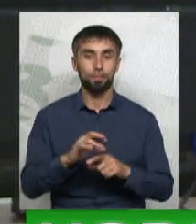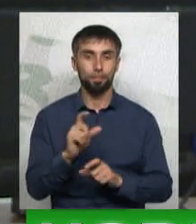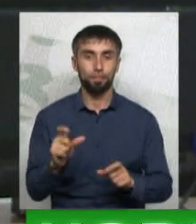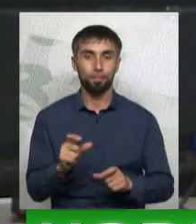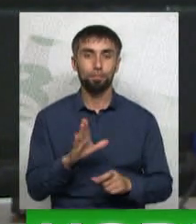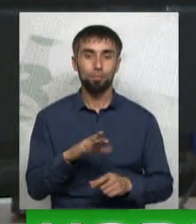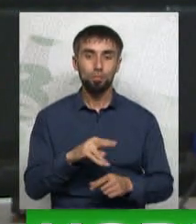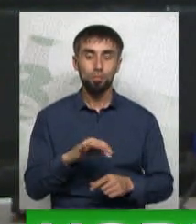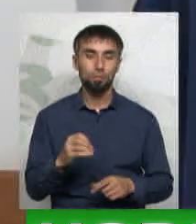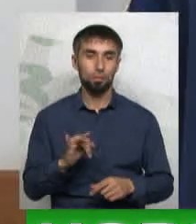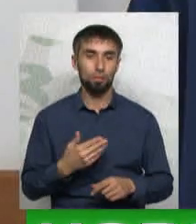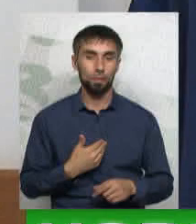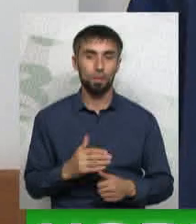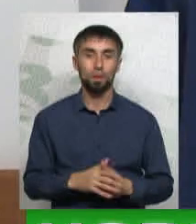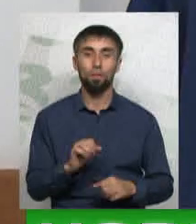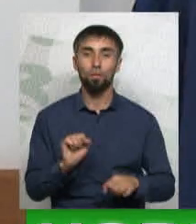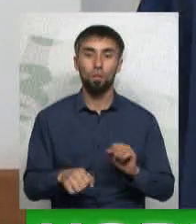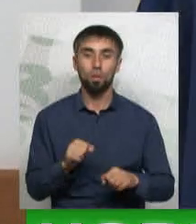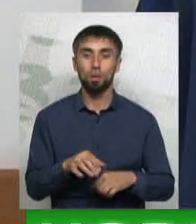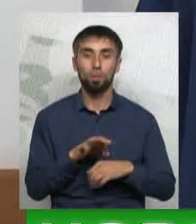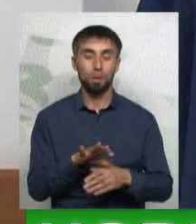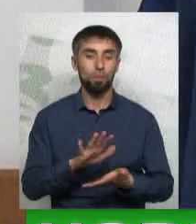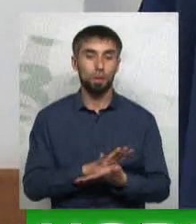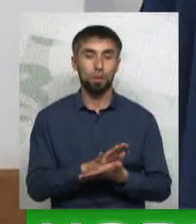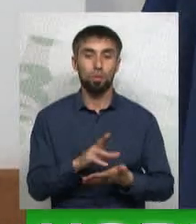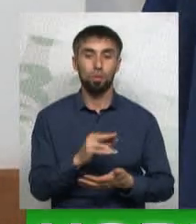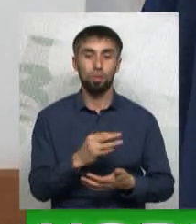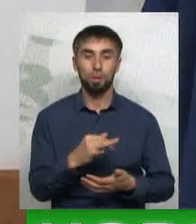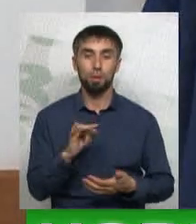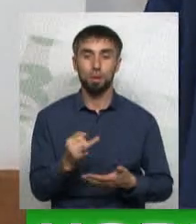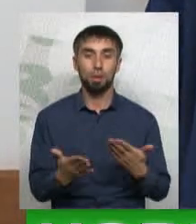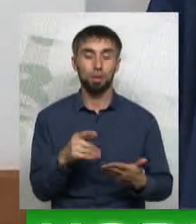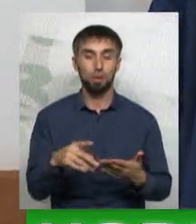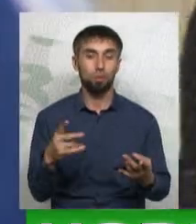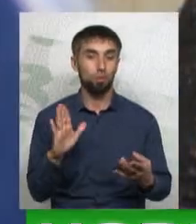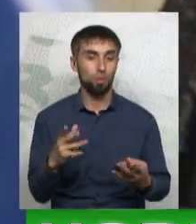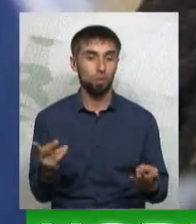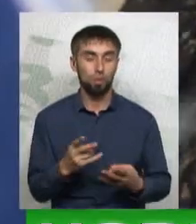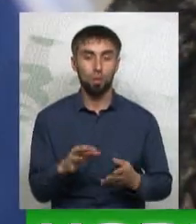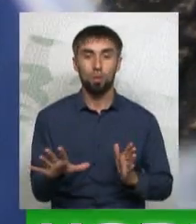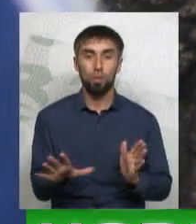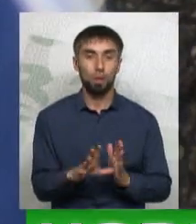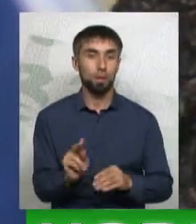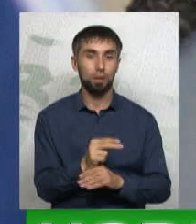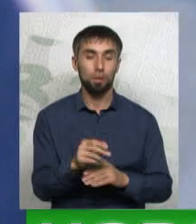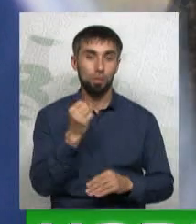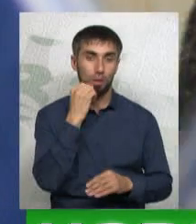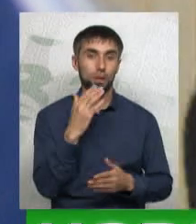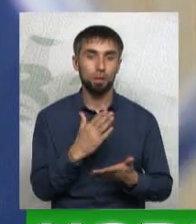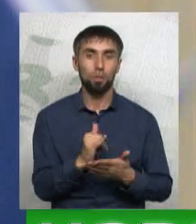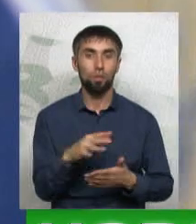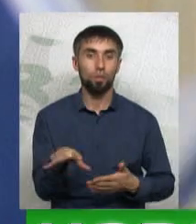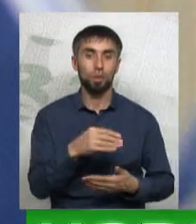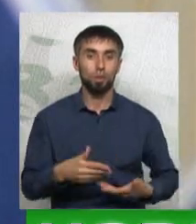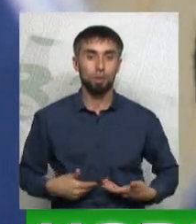в том числе сонлэ. Возможность пройти бесплатную консультацию и, если в этом будет необходимость, оперативное лечение в Москве, есть у